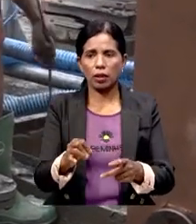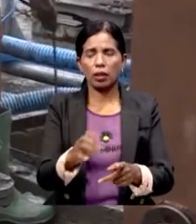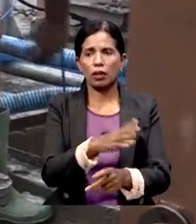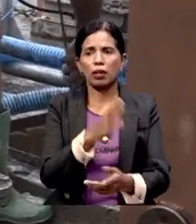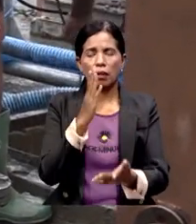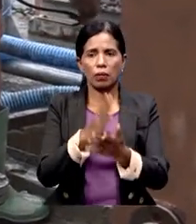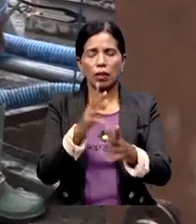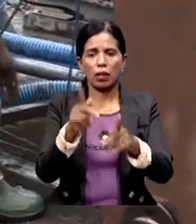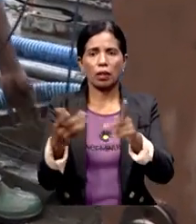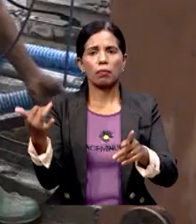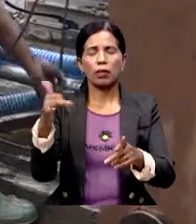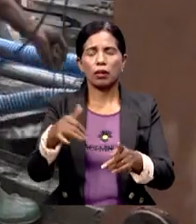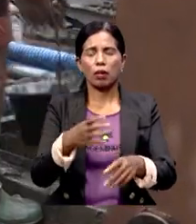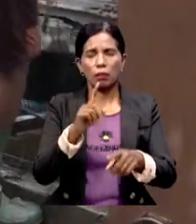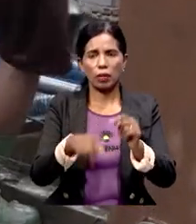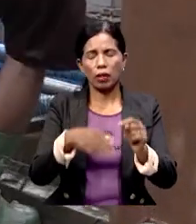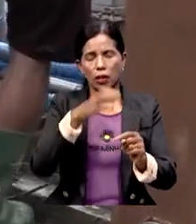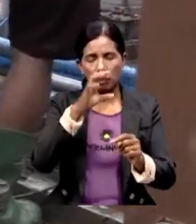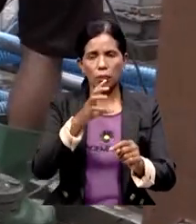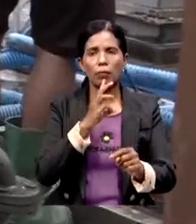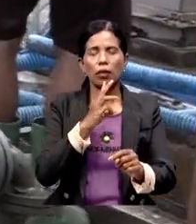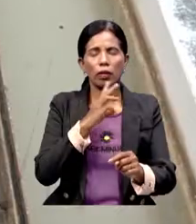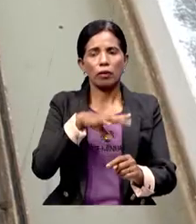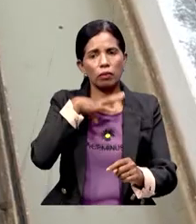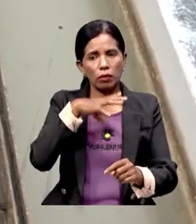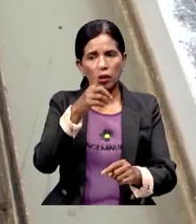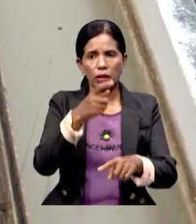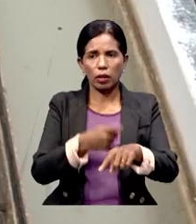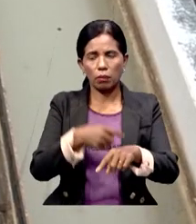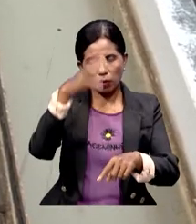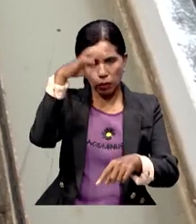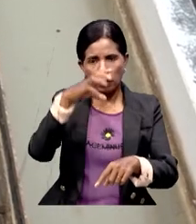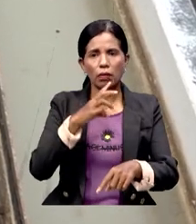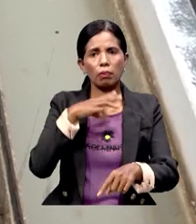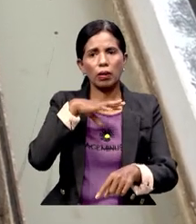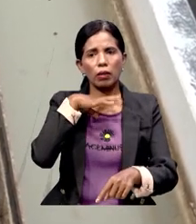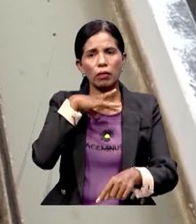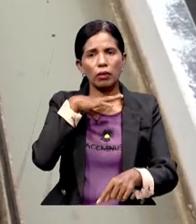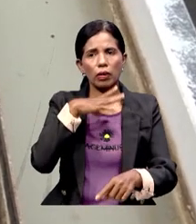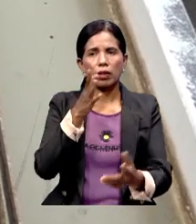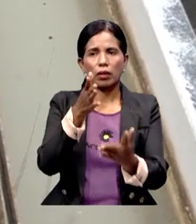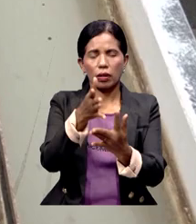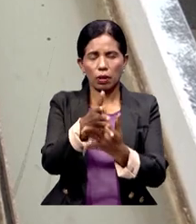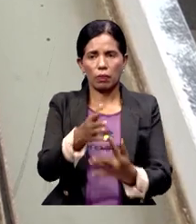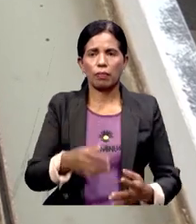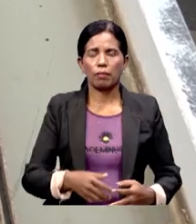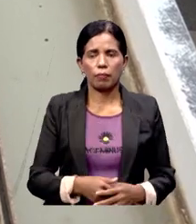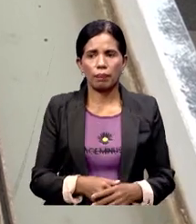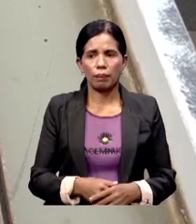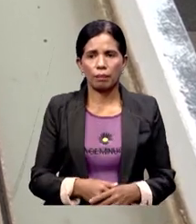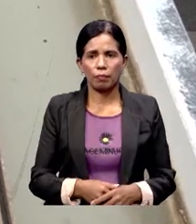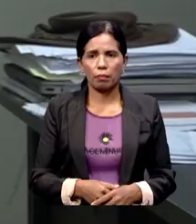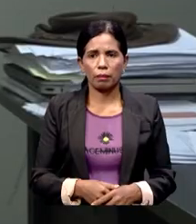evita komunidade konsumu be merek iha tempu udan tamba banyira tempu udan be foer sempre tamba ba be matan. Ita